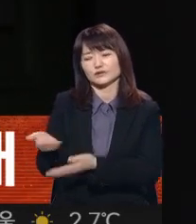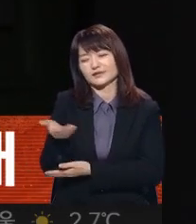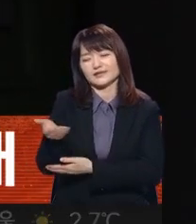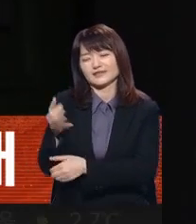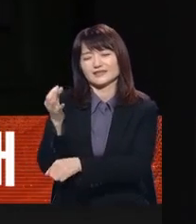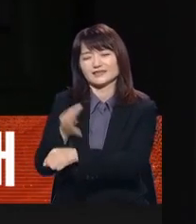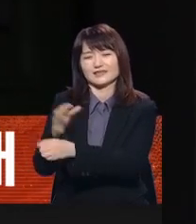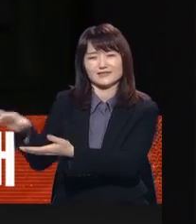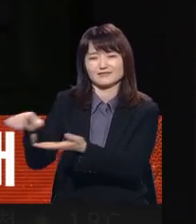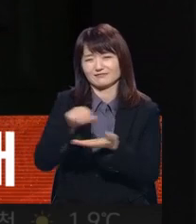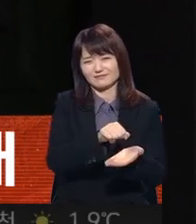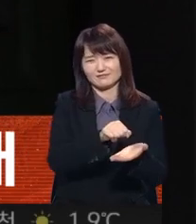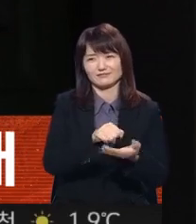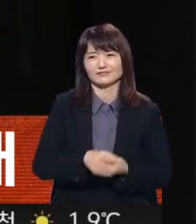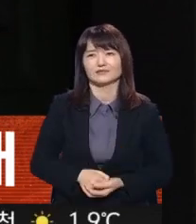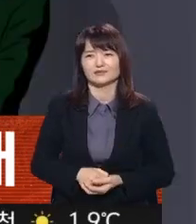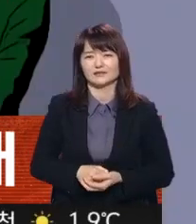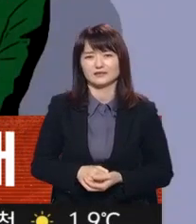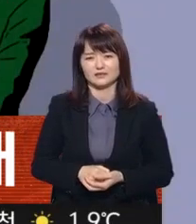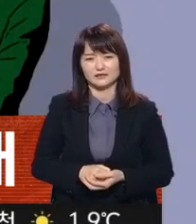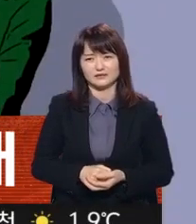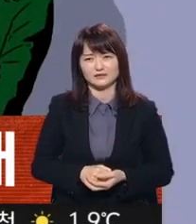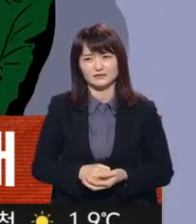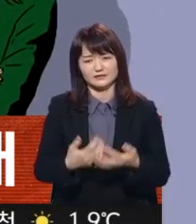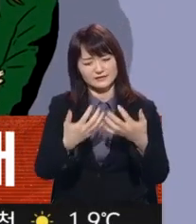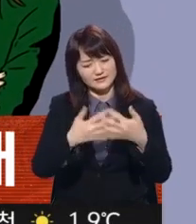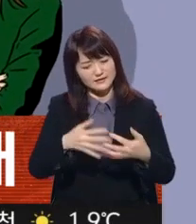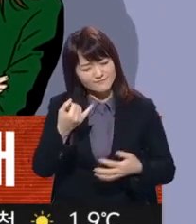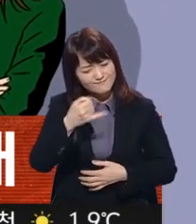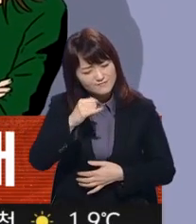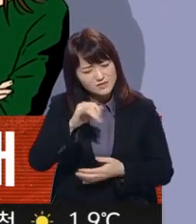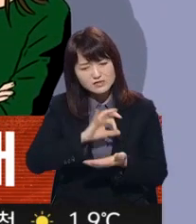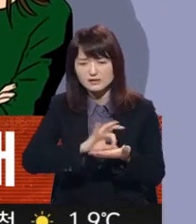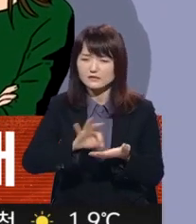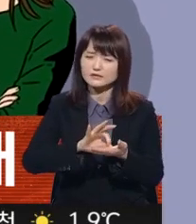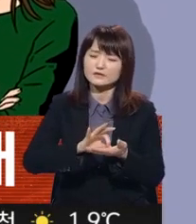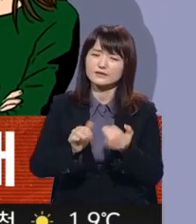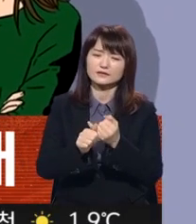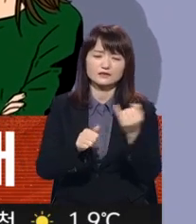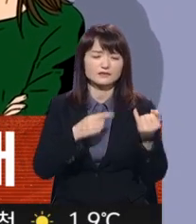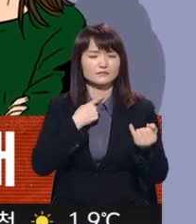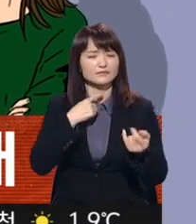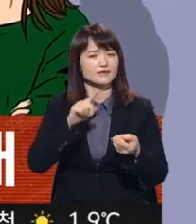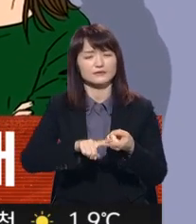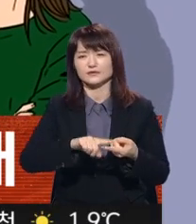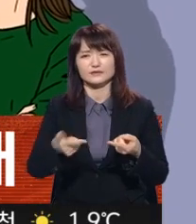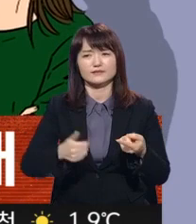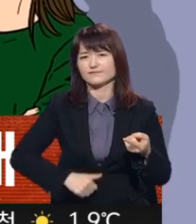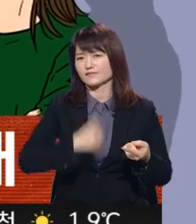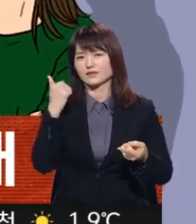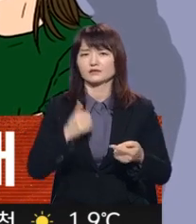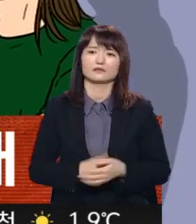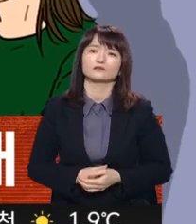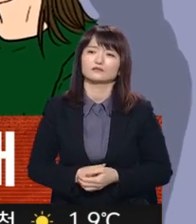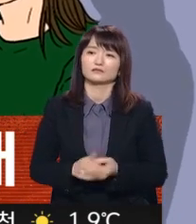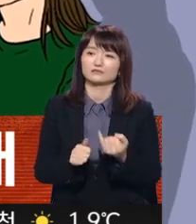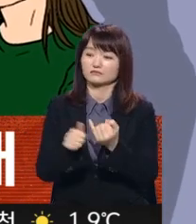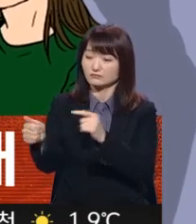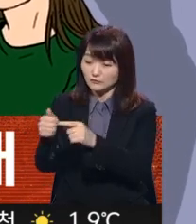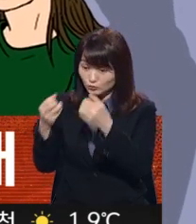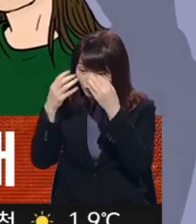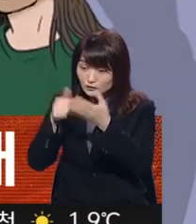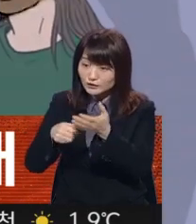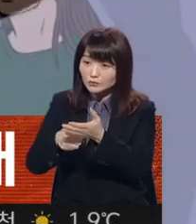구매해왔습니다. 누가 봐도 곳곳에 하자가 가득한 걸 쓰자니까 사실 아내는 마음이 좀 상했는데요. 이 남편은 거의 새 상품에 가까운 걸 싸게